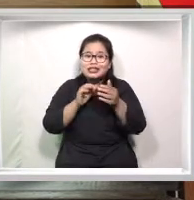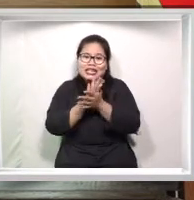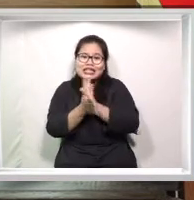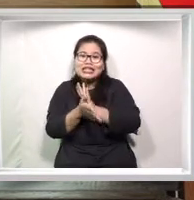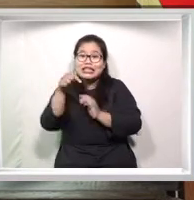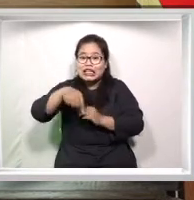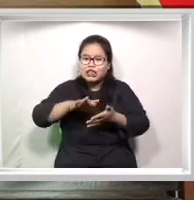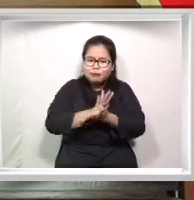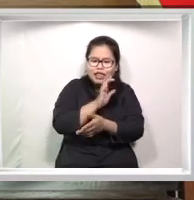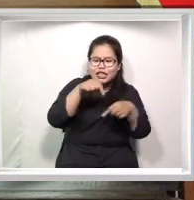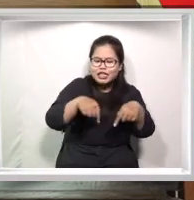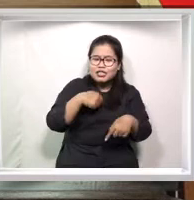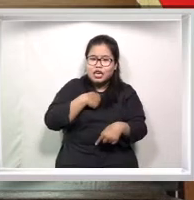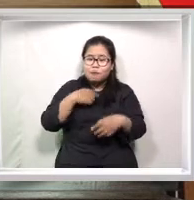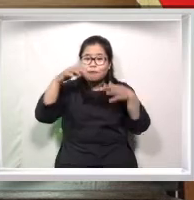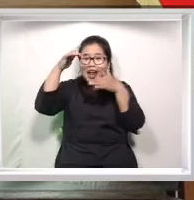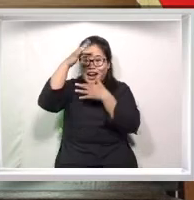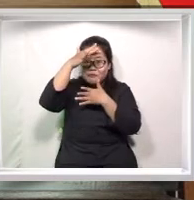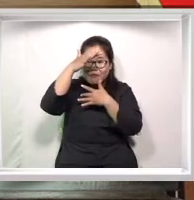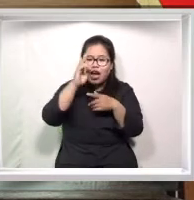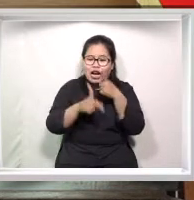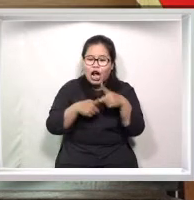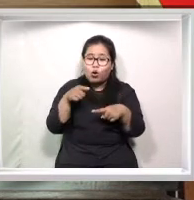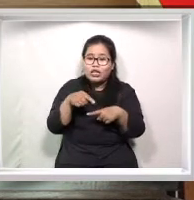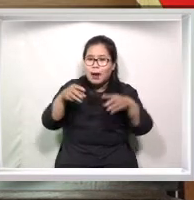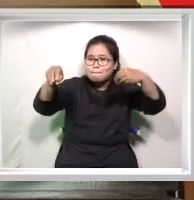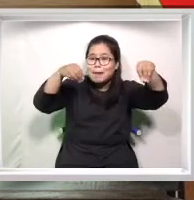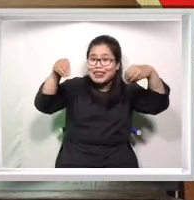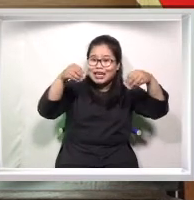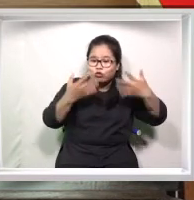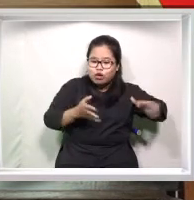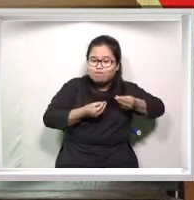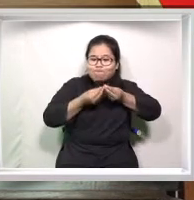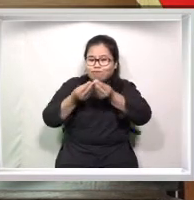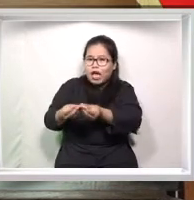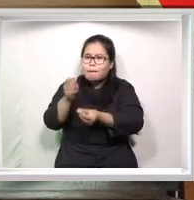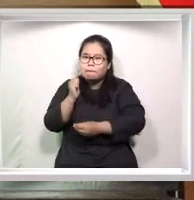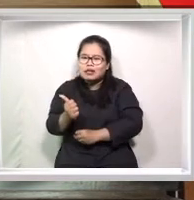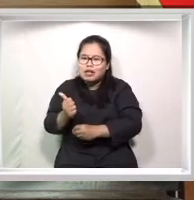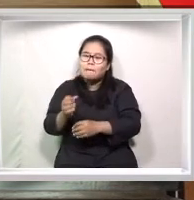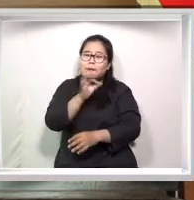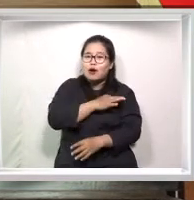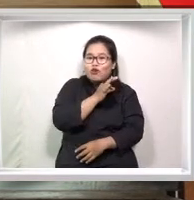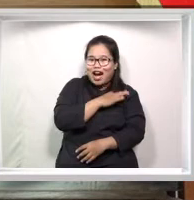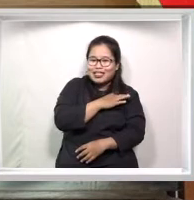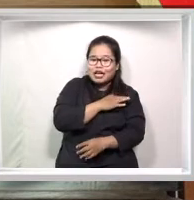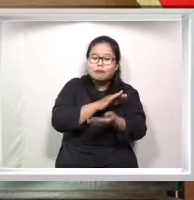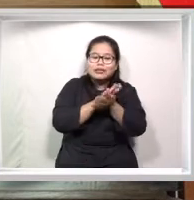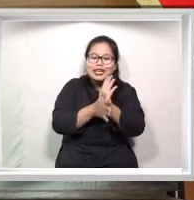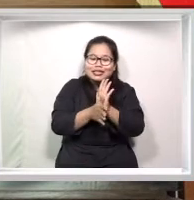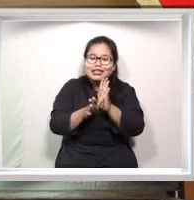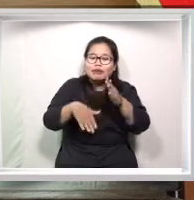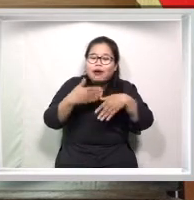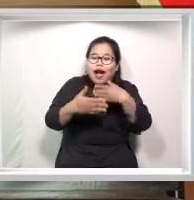kesempatan ini, saya sangat berharap bahwa materi yang saya berikan dapat bermanfaat untuk dijadikan bekal di kemudian